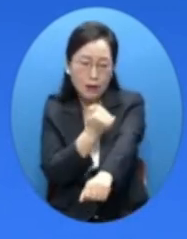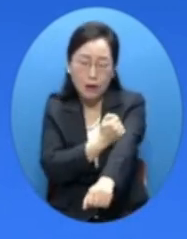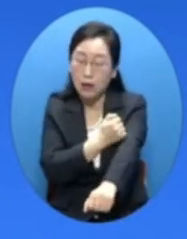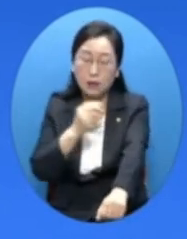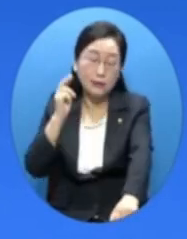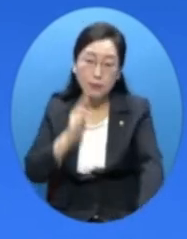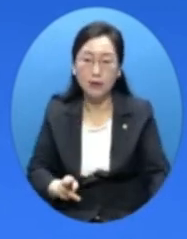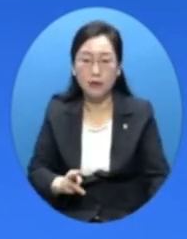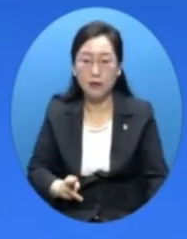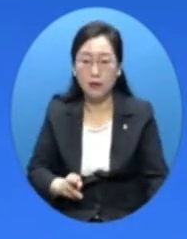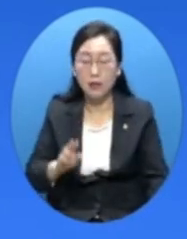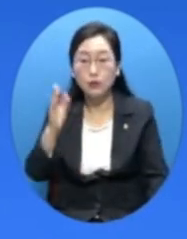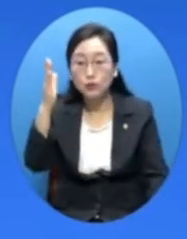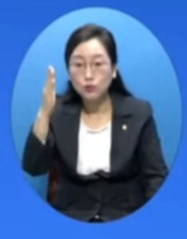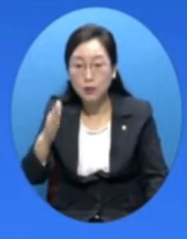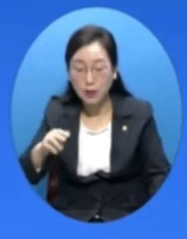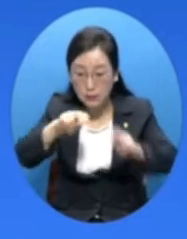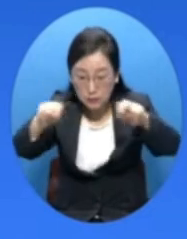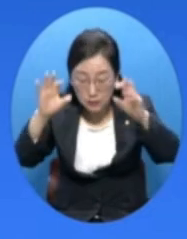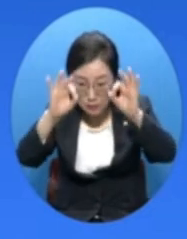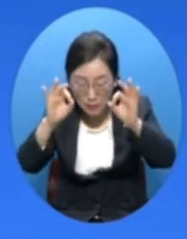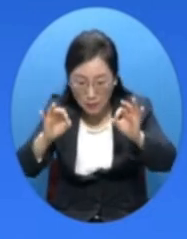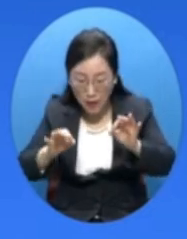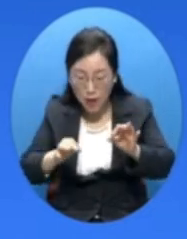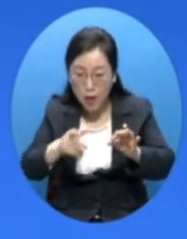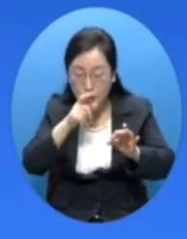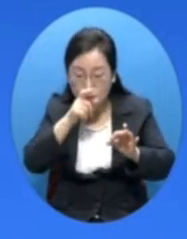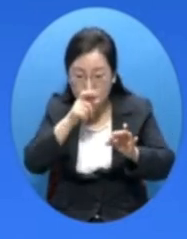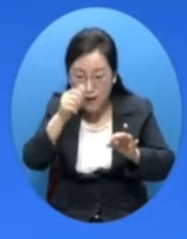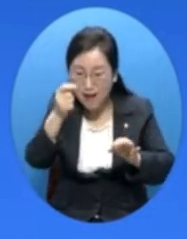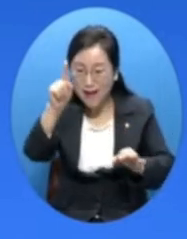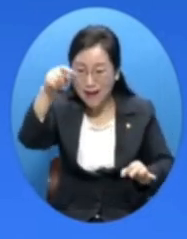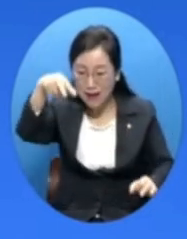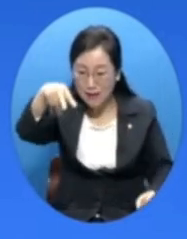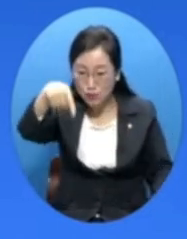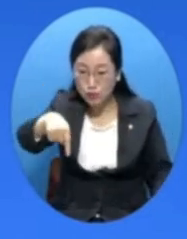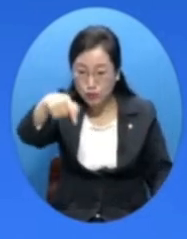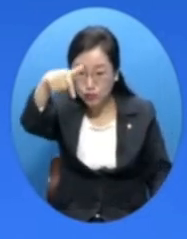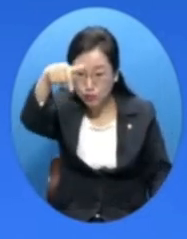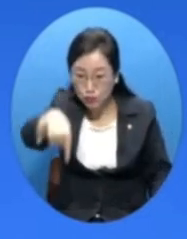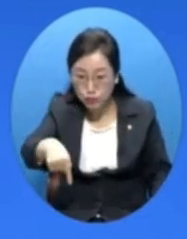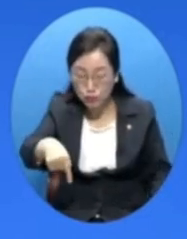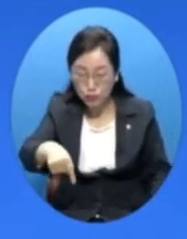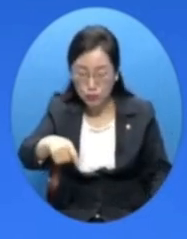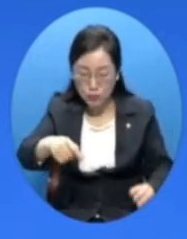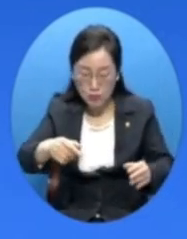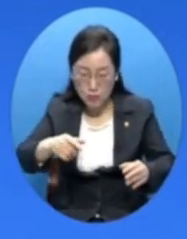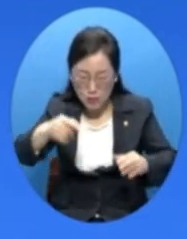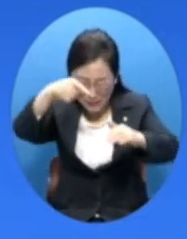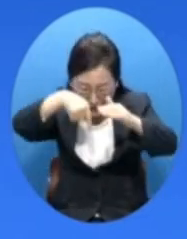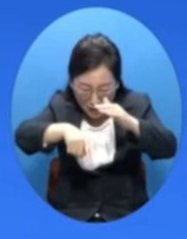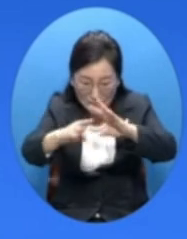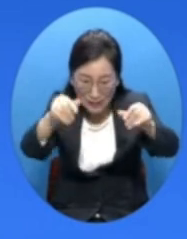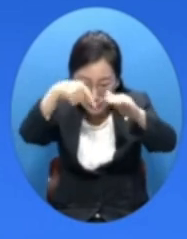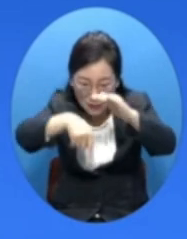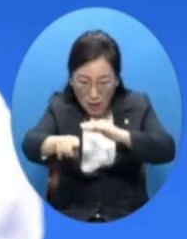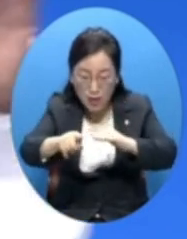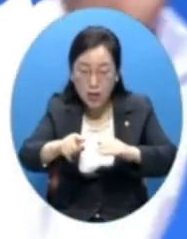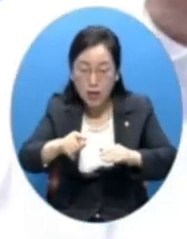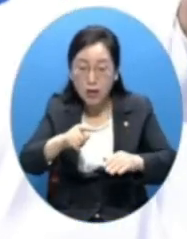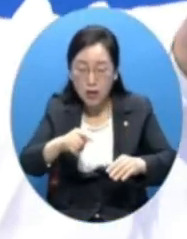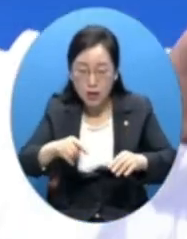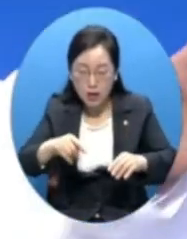SBS에서 최근에 조사해보니까 모든 하수구를 다 조사해보니까 마약이 검출되지 않은 하수구가 없다고 할 정도로 이 한국이 그냥